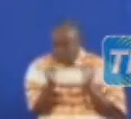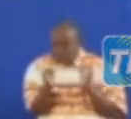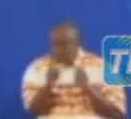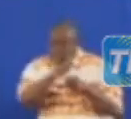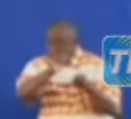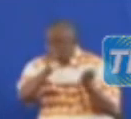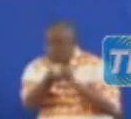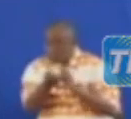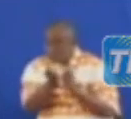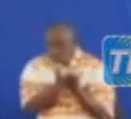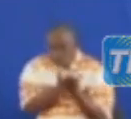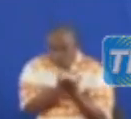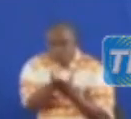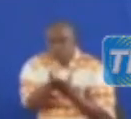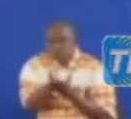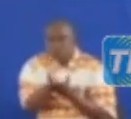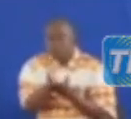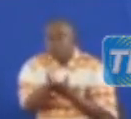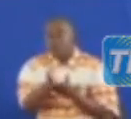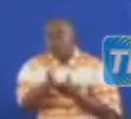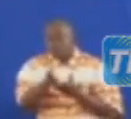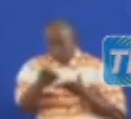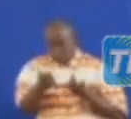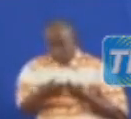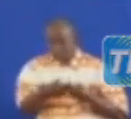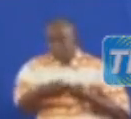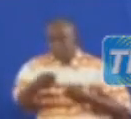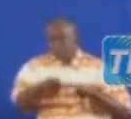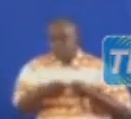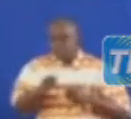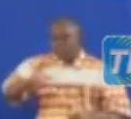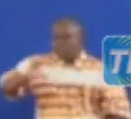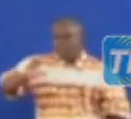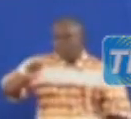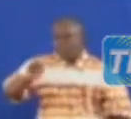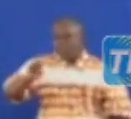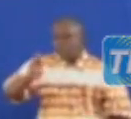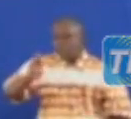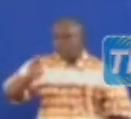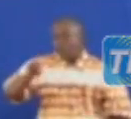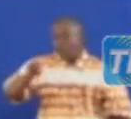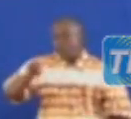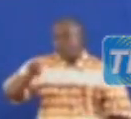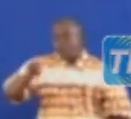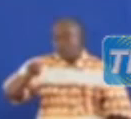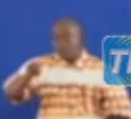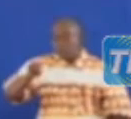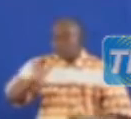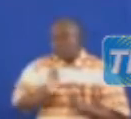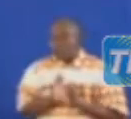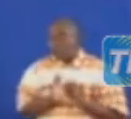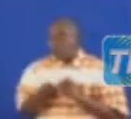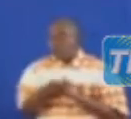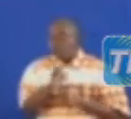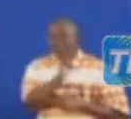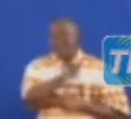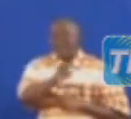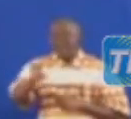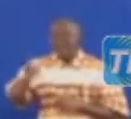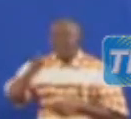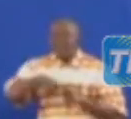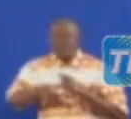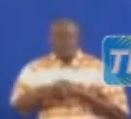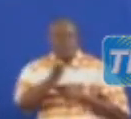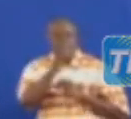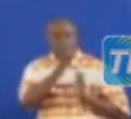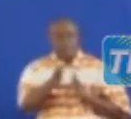hayo kupitia biashara ya kaboni au hewa ukaa, na udhibiti wa uzalishaji taka katika mikoa na mamlaka za